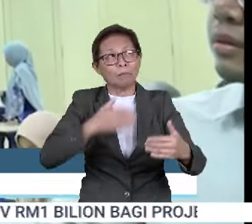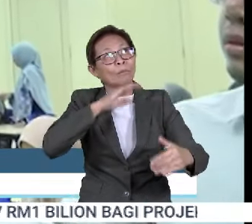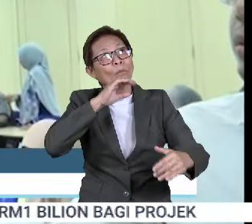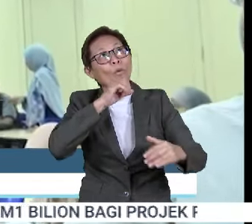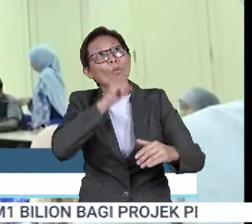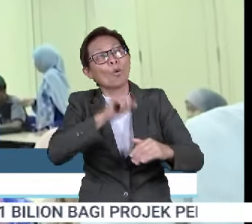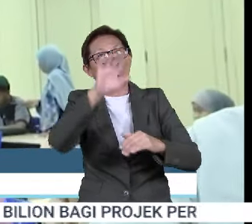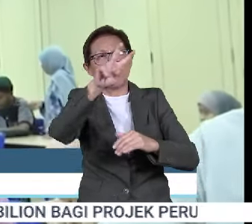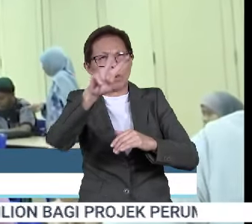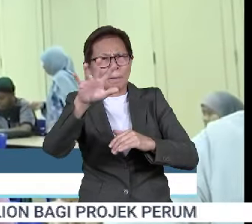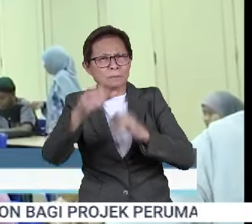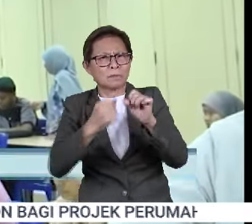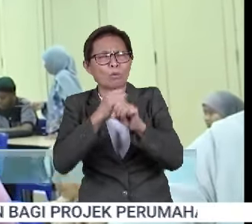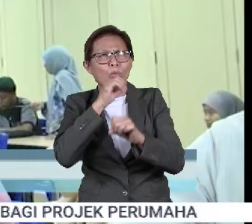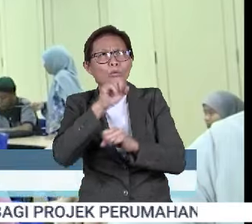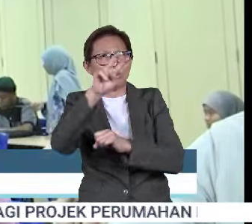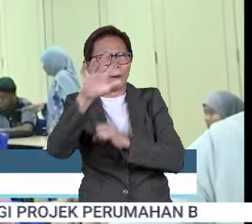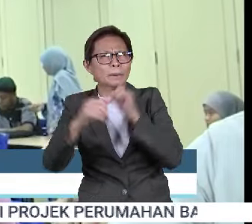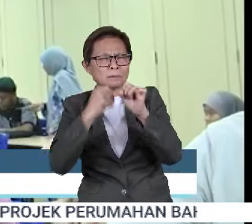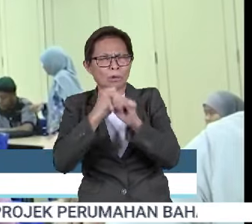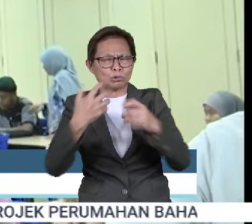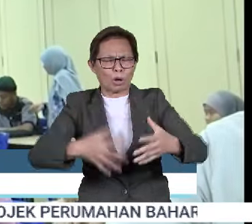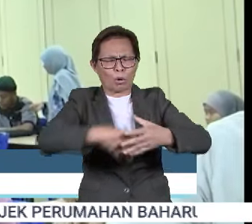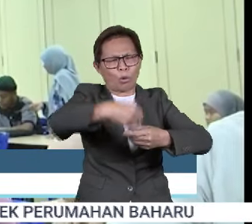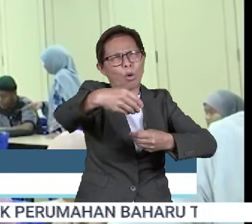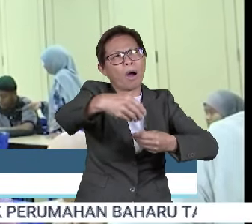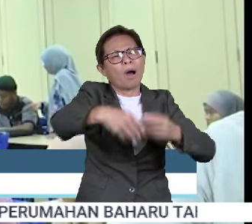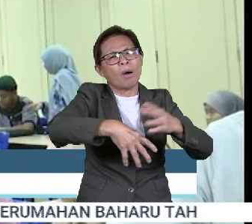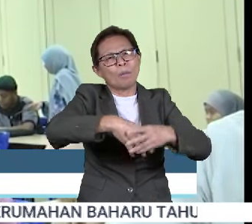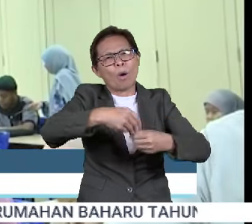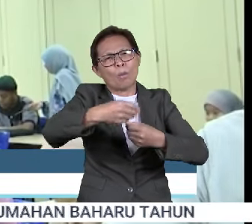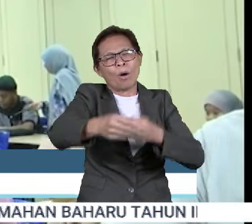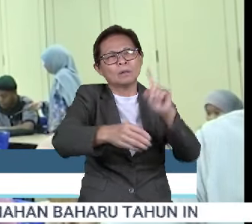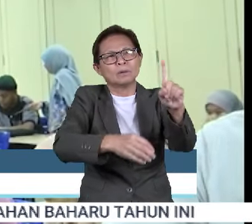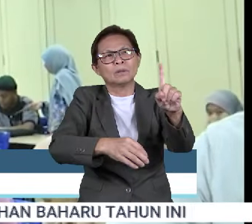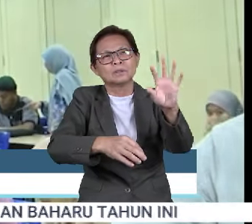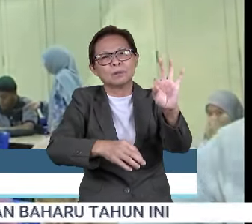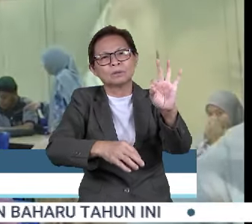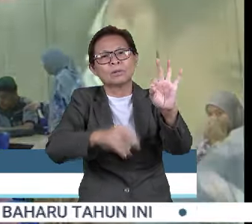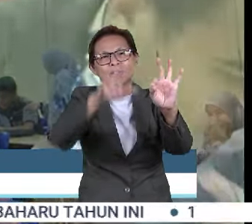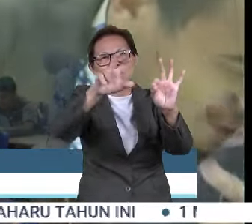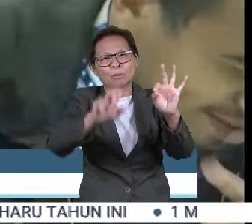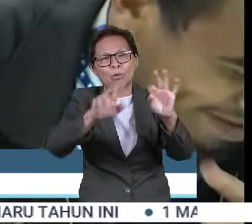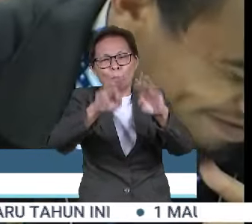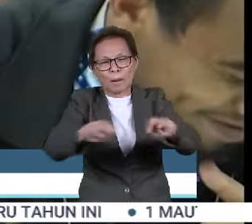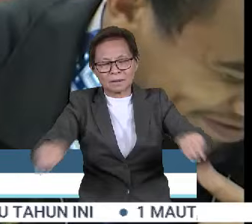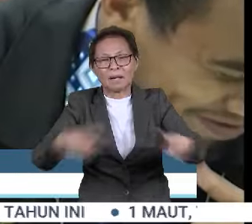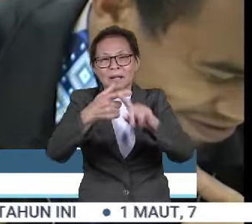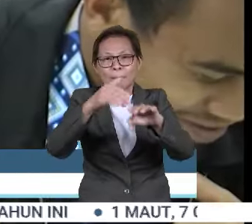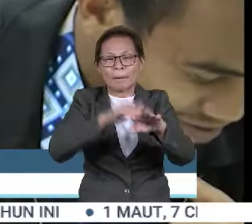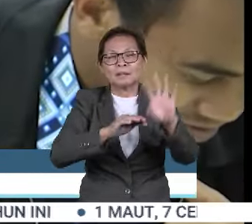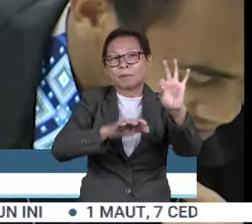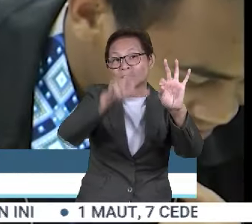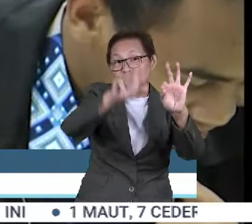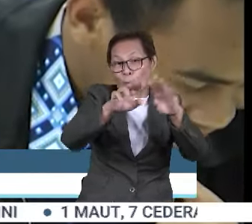25 tahun, kita telah mengeluarkan hampir 930 orang pelajar. Dan daripada jumlah